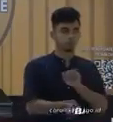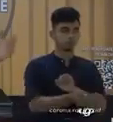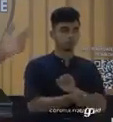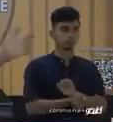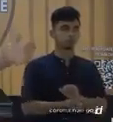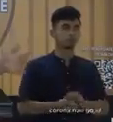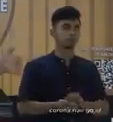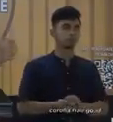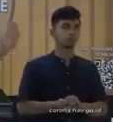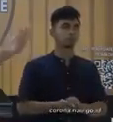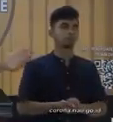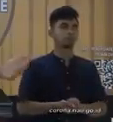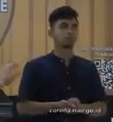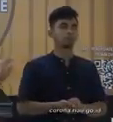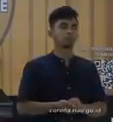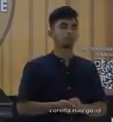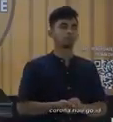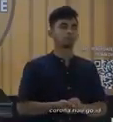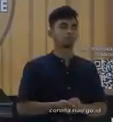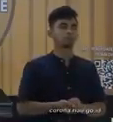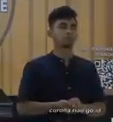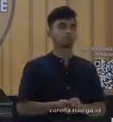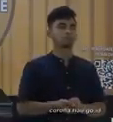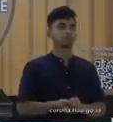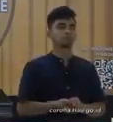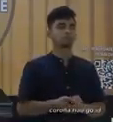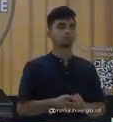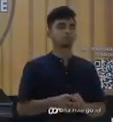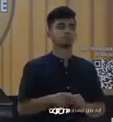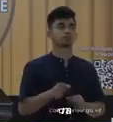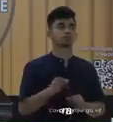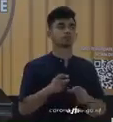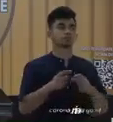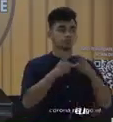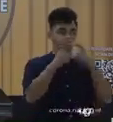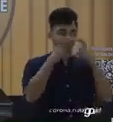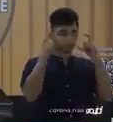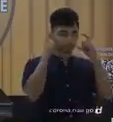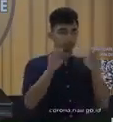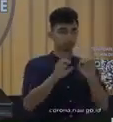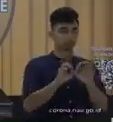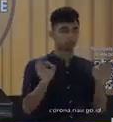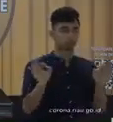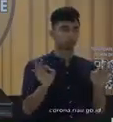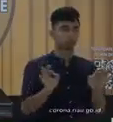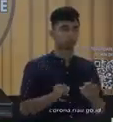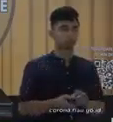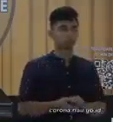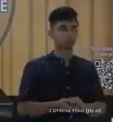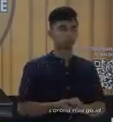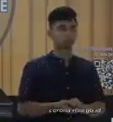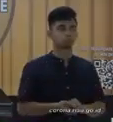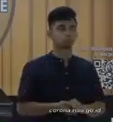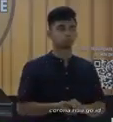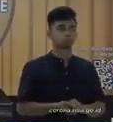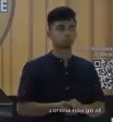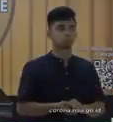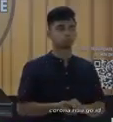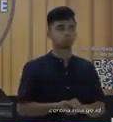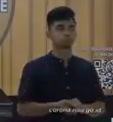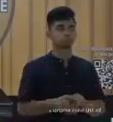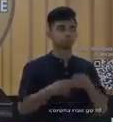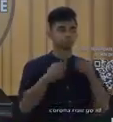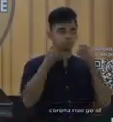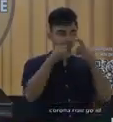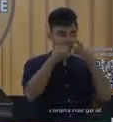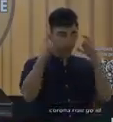Karena sudah 3 bulan disosialisasikan dan nggak perlu juga pakai masker ini. Pakai masker bedah, masker kain biasa pun